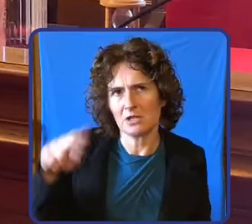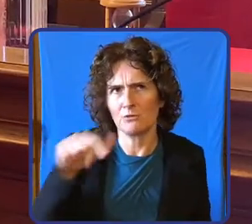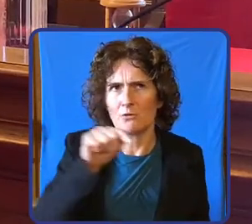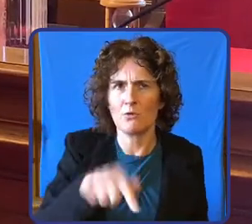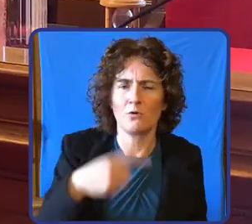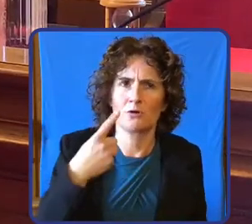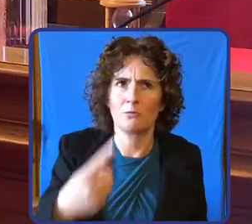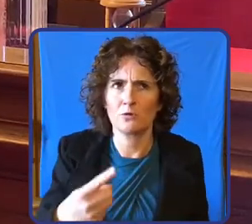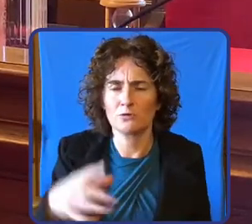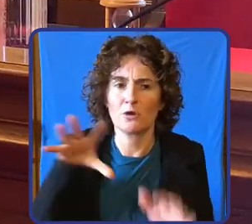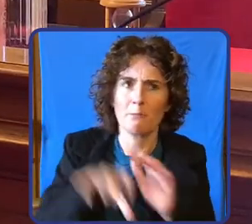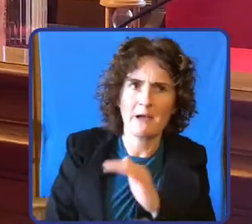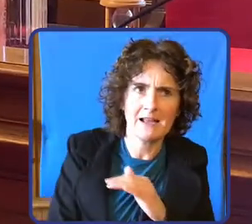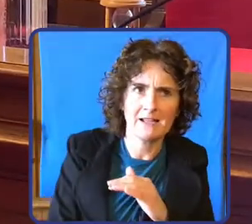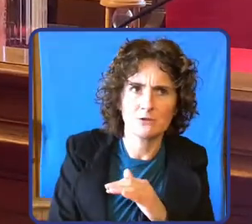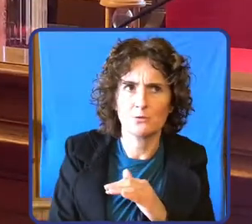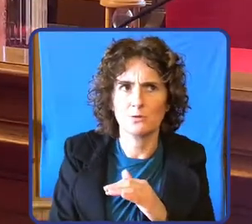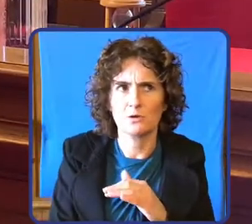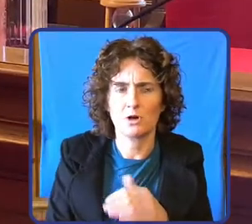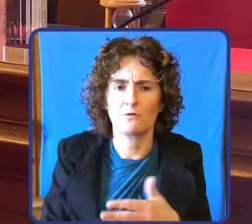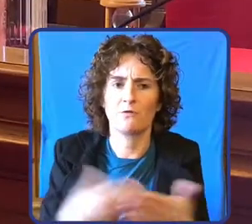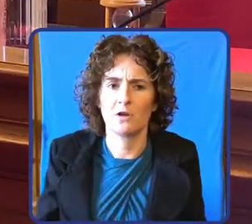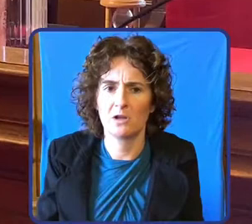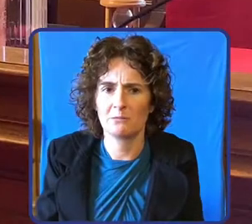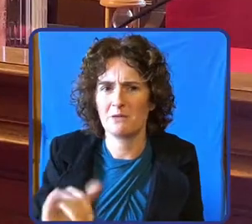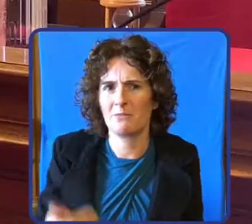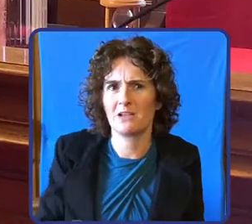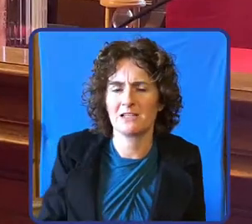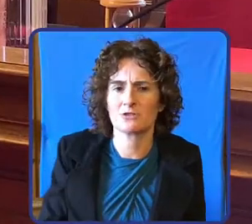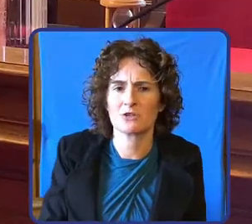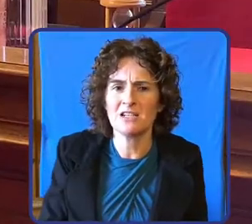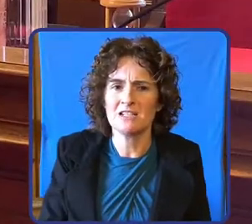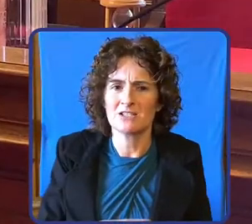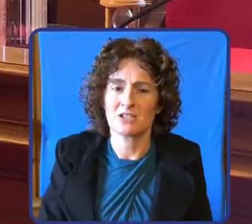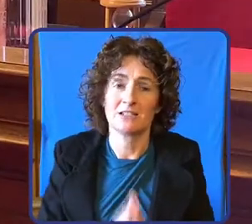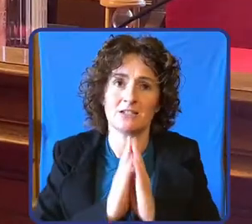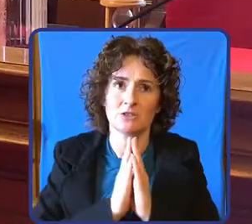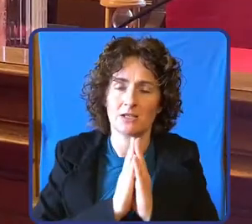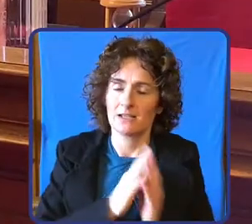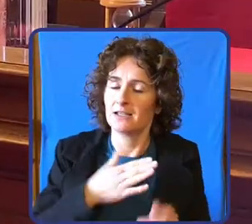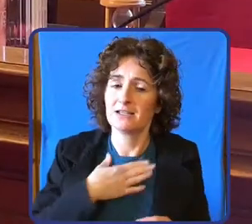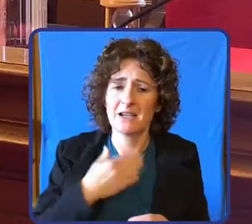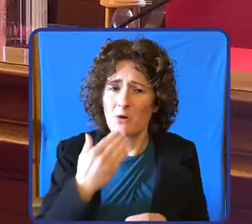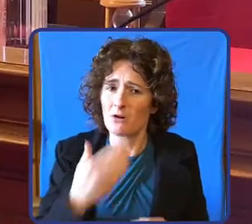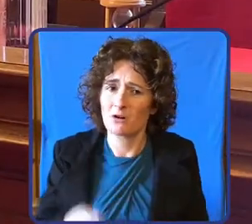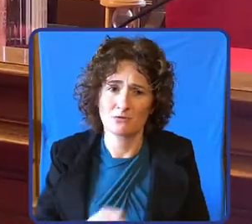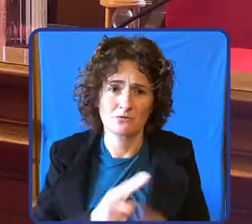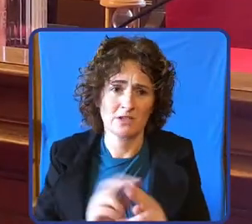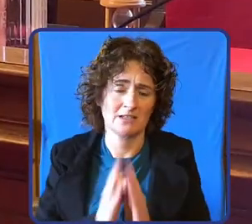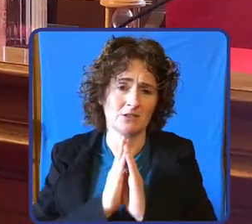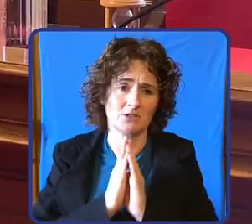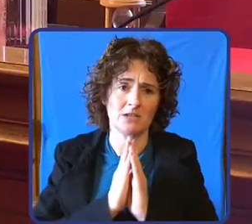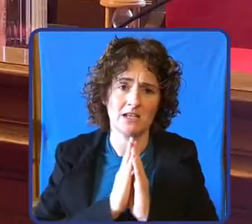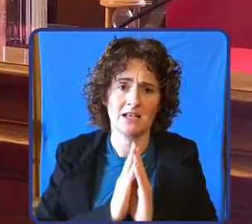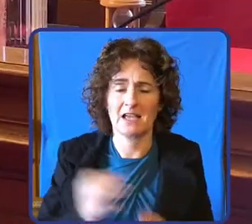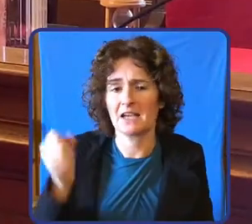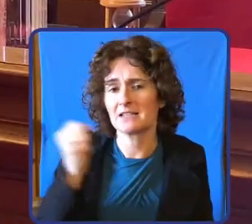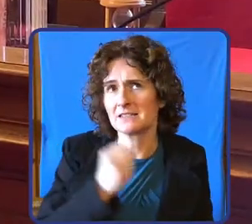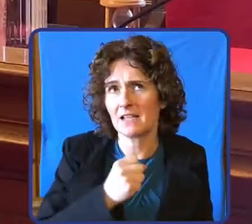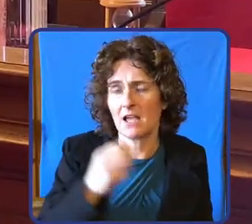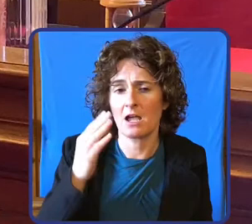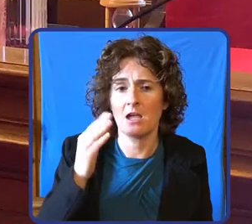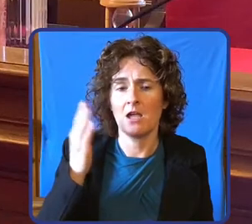belenyúlnak valamibe, és kérik, hogy segítsünk. Én nem a segítségét kértem, csak ha egyetért azzal, hogy szükségünk